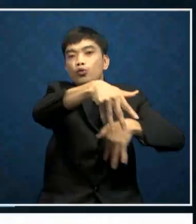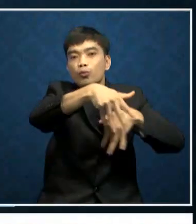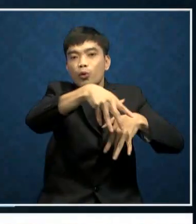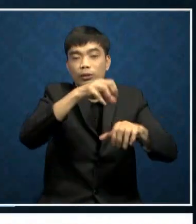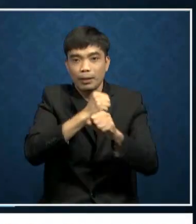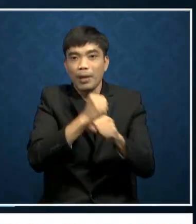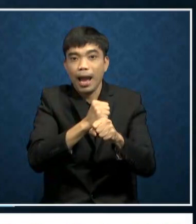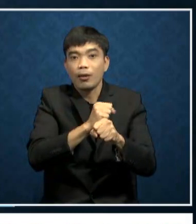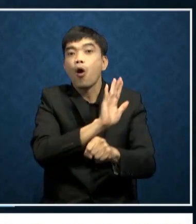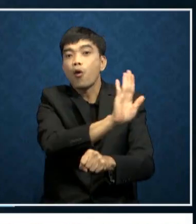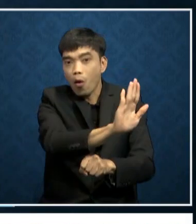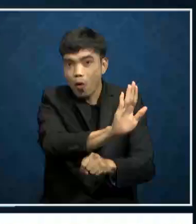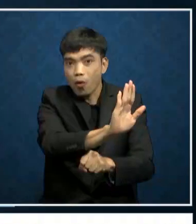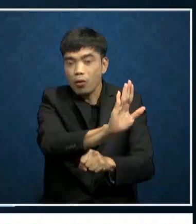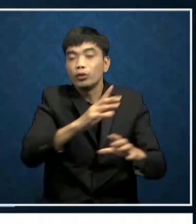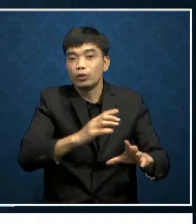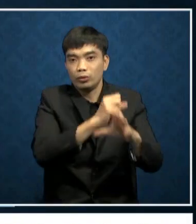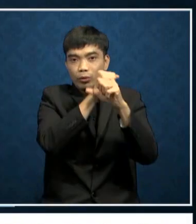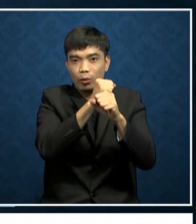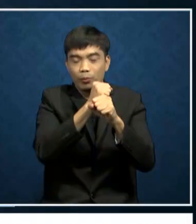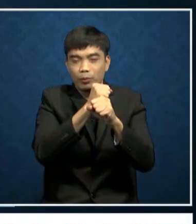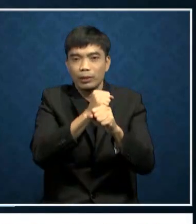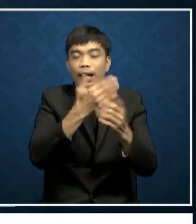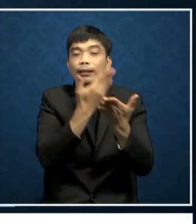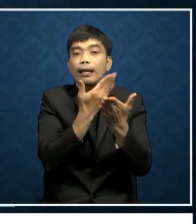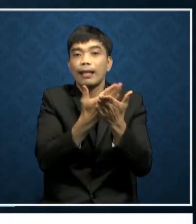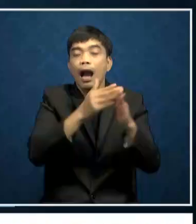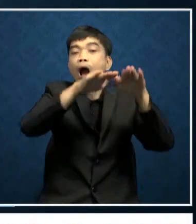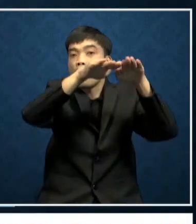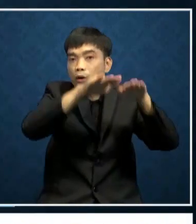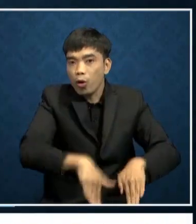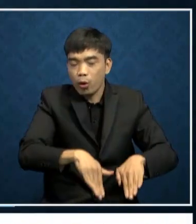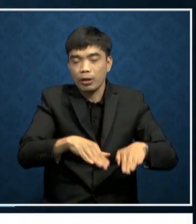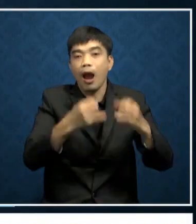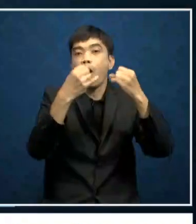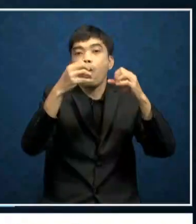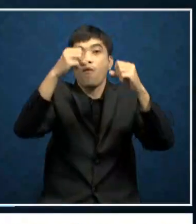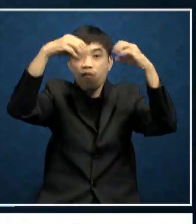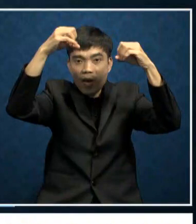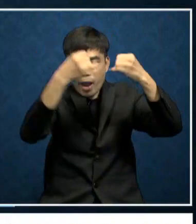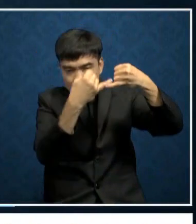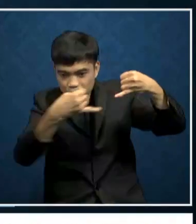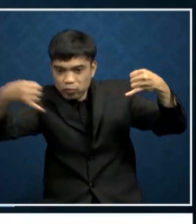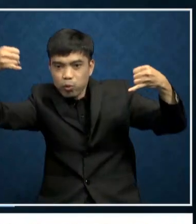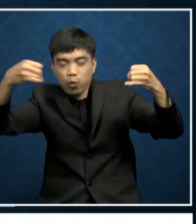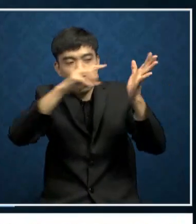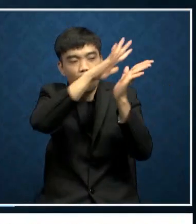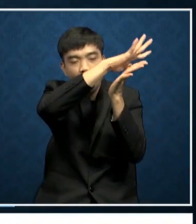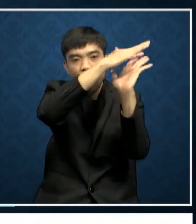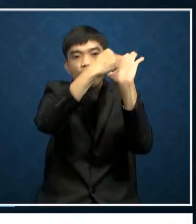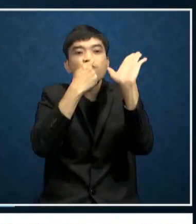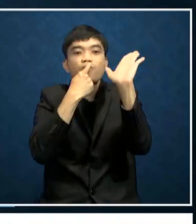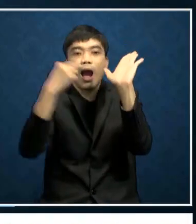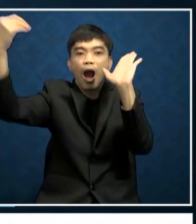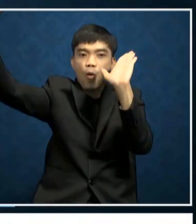งานนั้นได้เอ่อการปรับลดค่าใช้จ่ายในการเชื่อมต่อระบบไฟฟ้าโครงการโซลารภาคประชาชนจาก